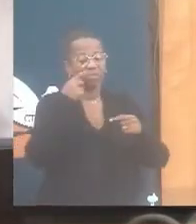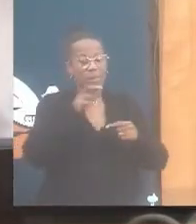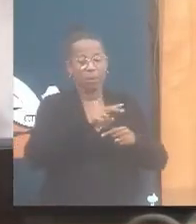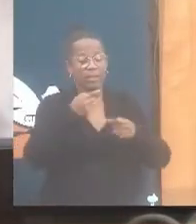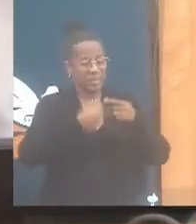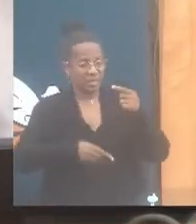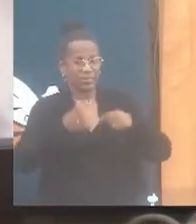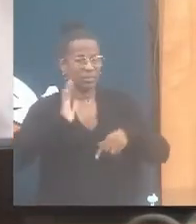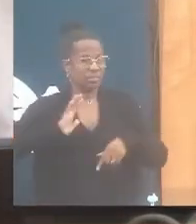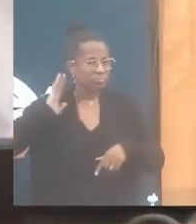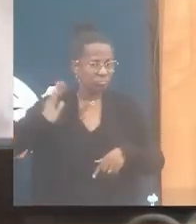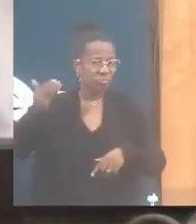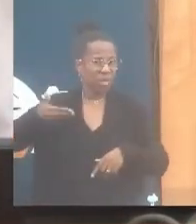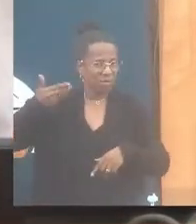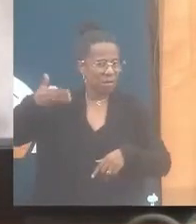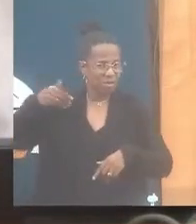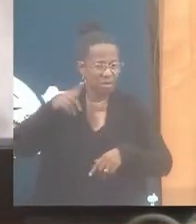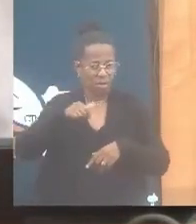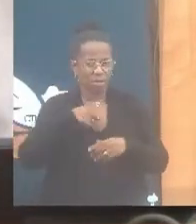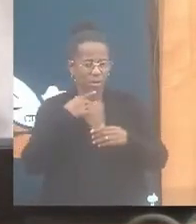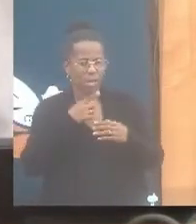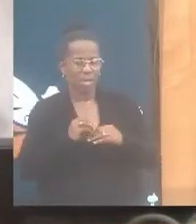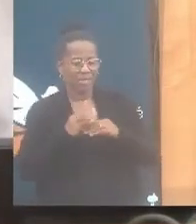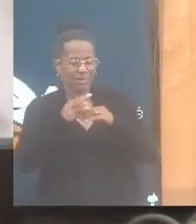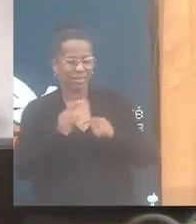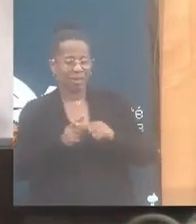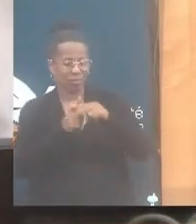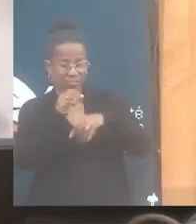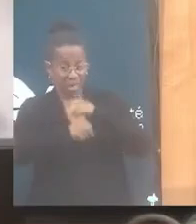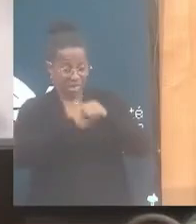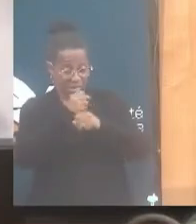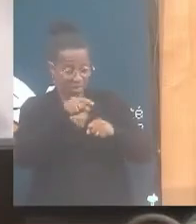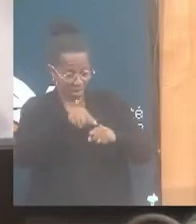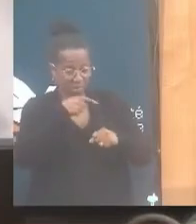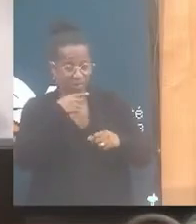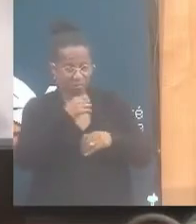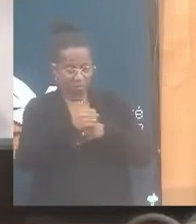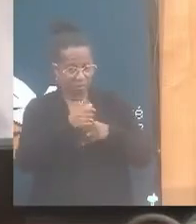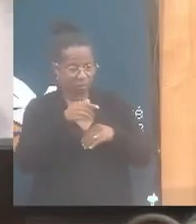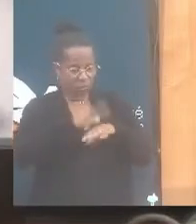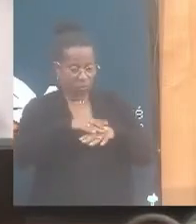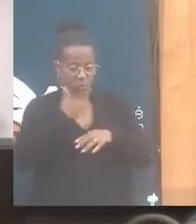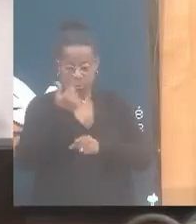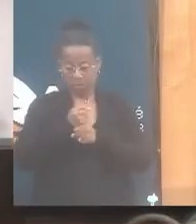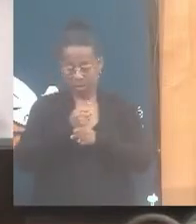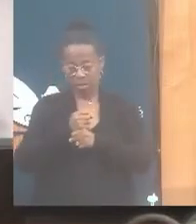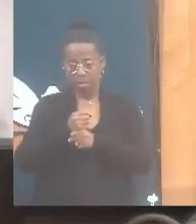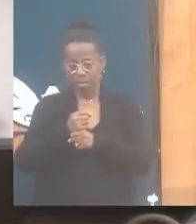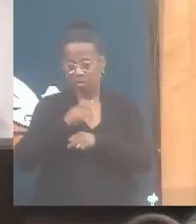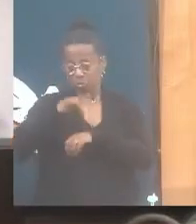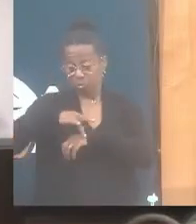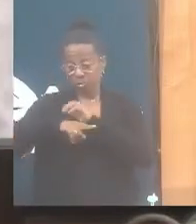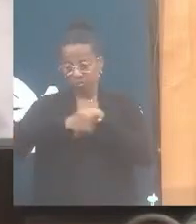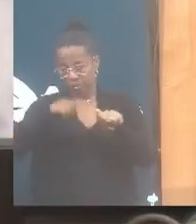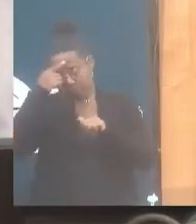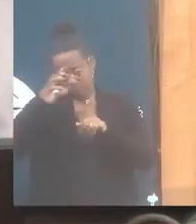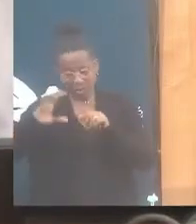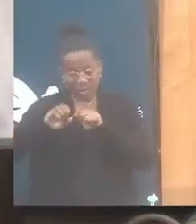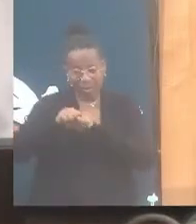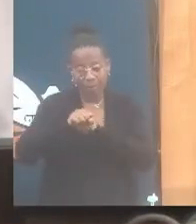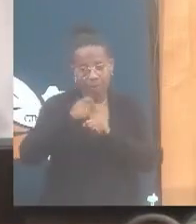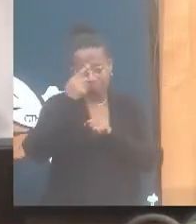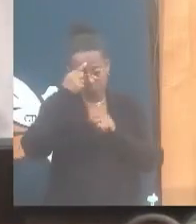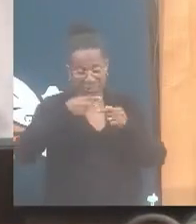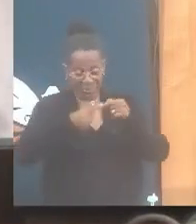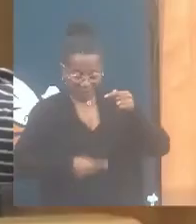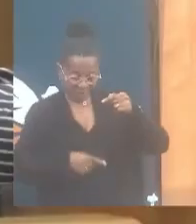L'excédent que vous voyez, c'est un excédent annuel qui est dû aux efforts faits sur les 2 ans pour rattraper, pour éponger le déficit